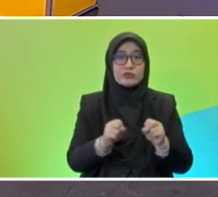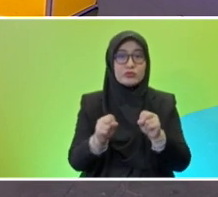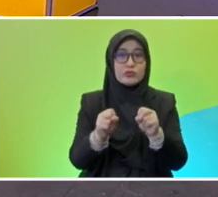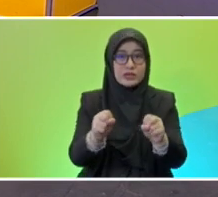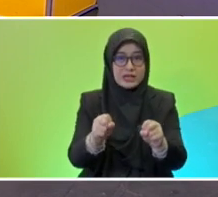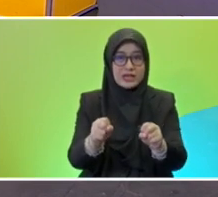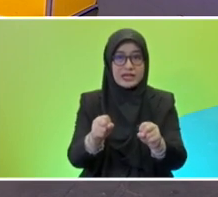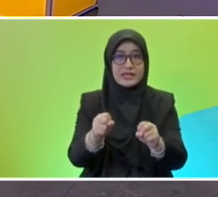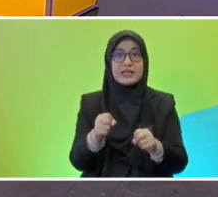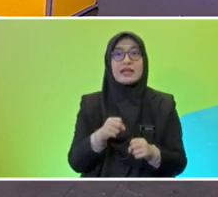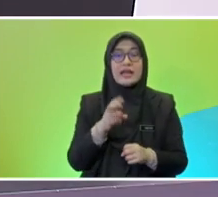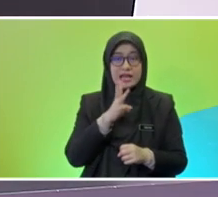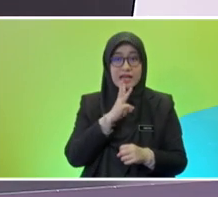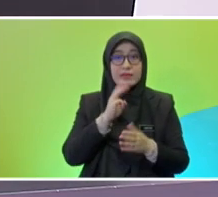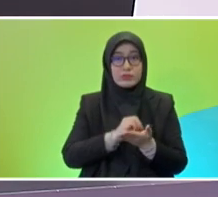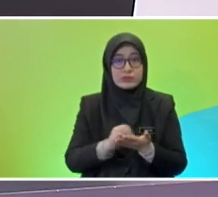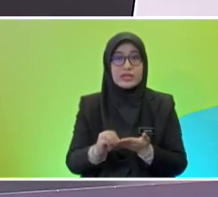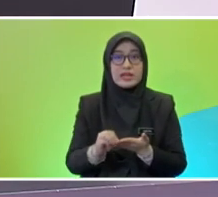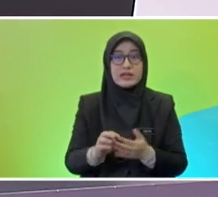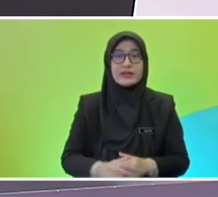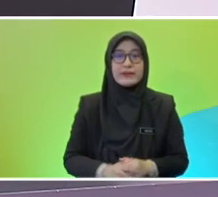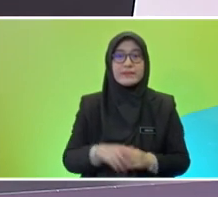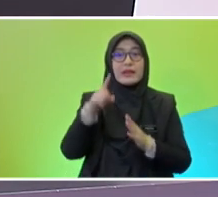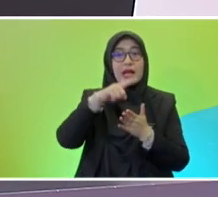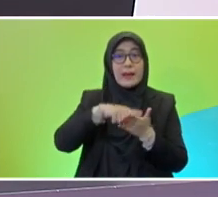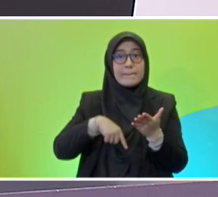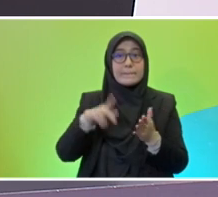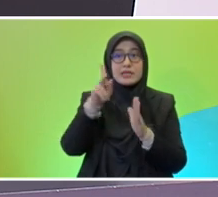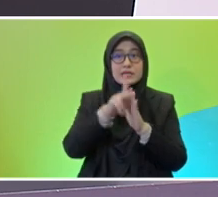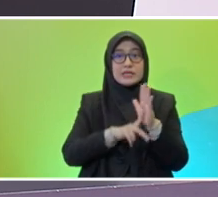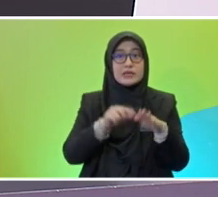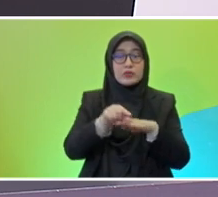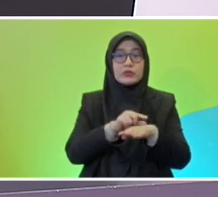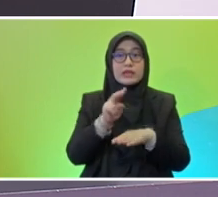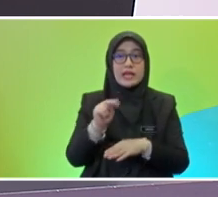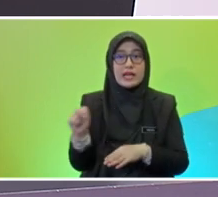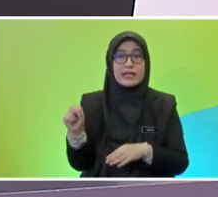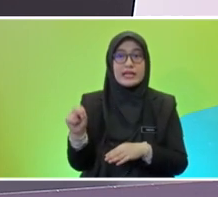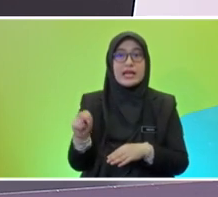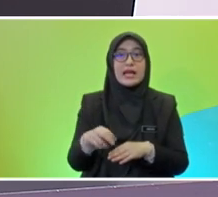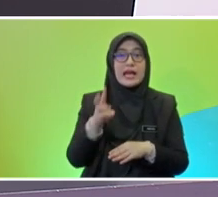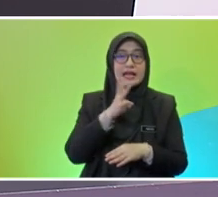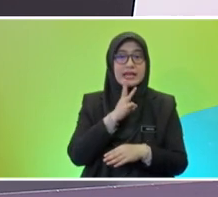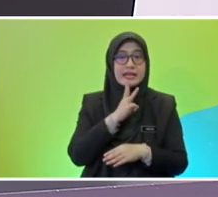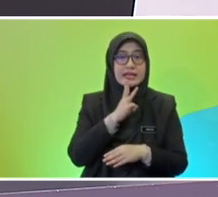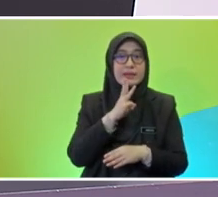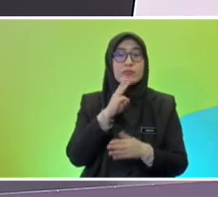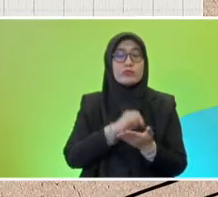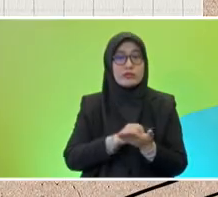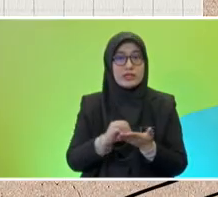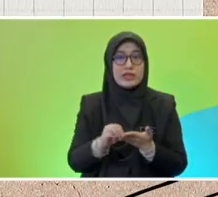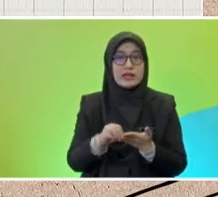kegunaannya kegunaannya eee kegunaan air mutlak adalah untuk kita mandi